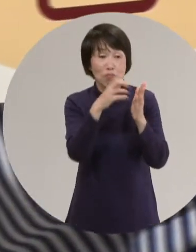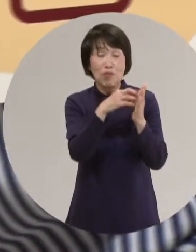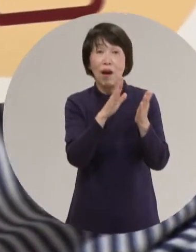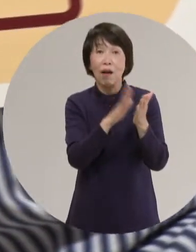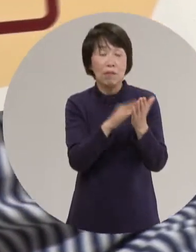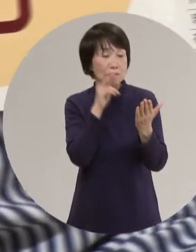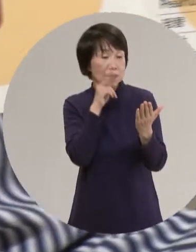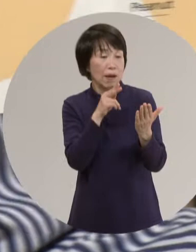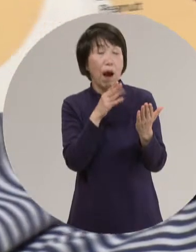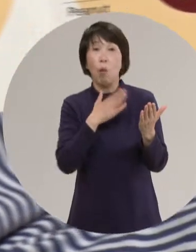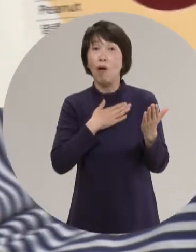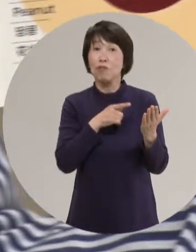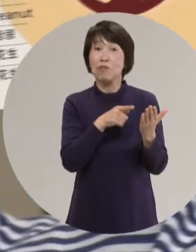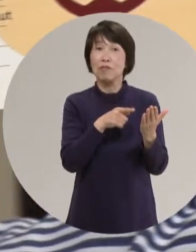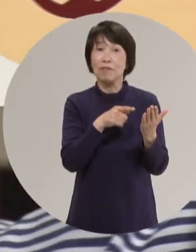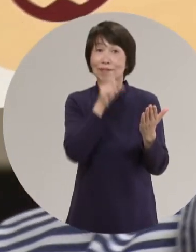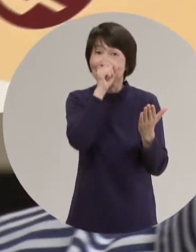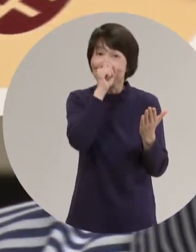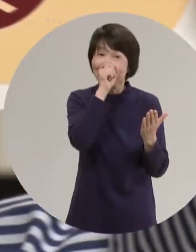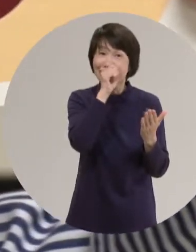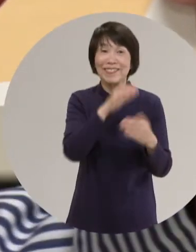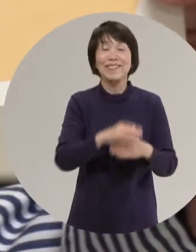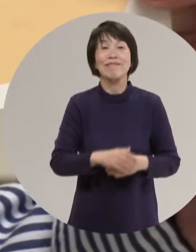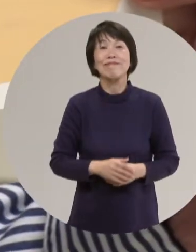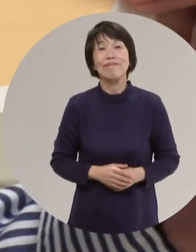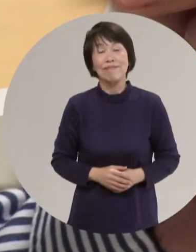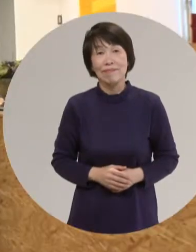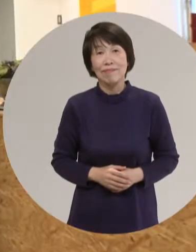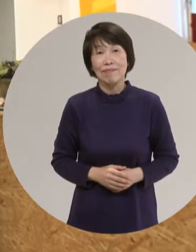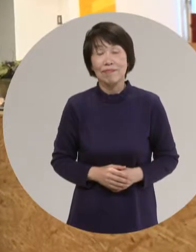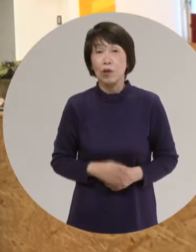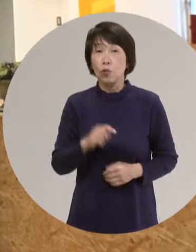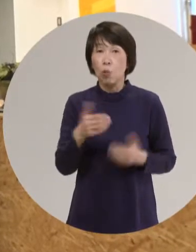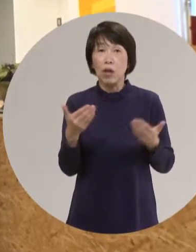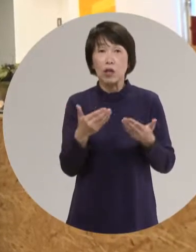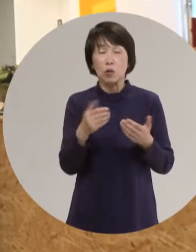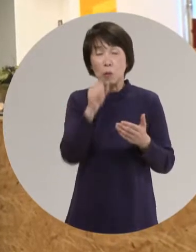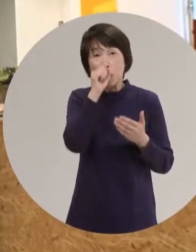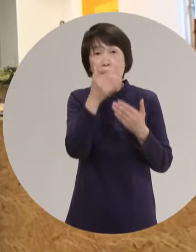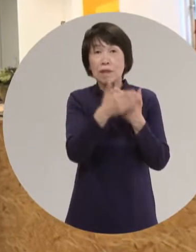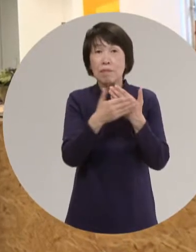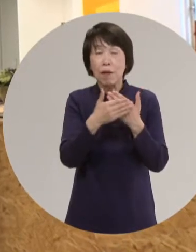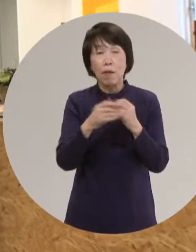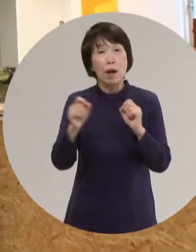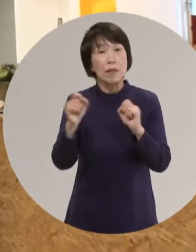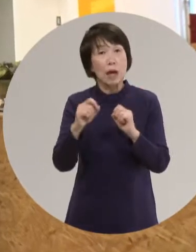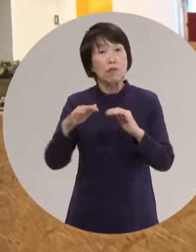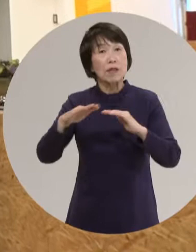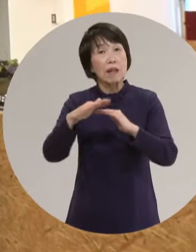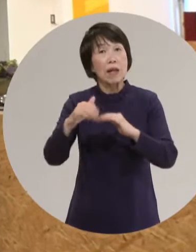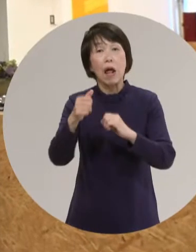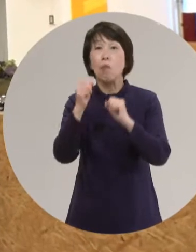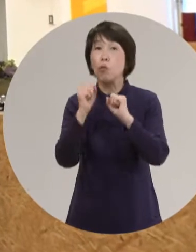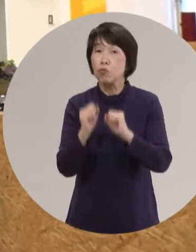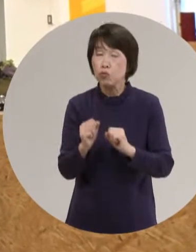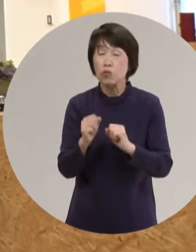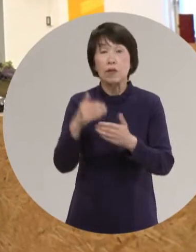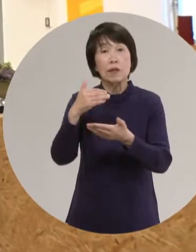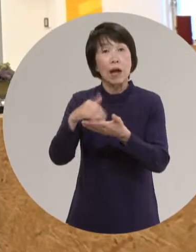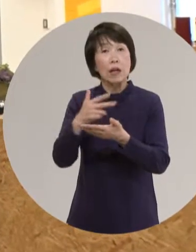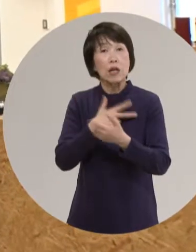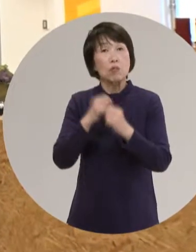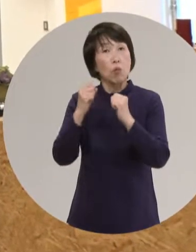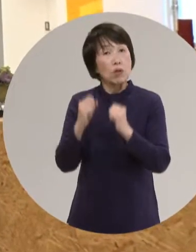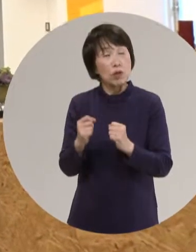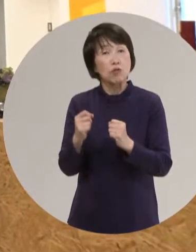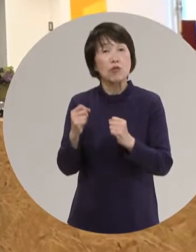か、パッケージに使っていただいてます。ここに入居するとやっぱりデザイナーさんも周りにいますし、あと会計さんとか